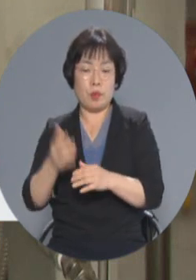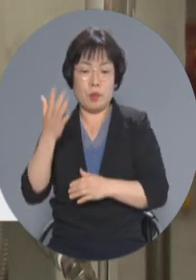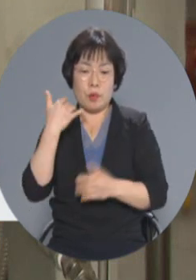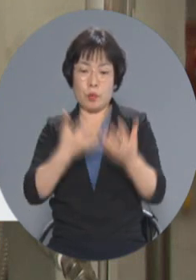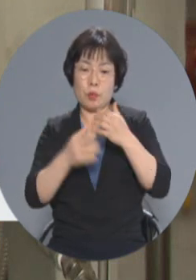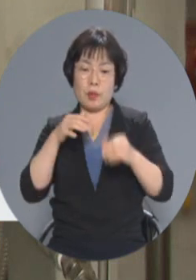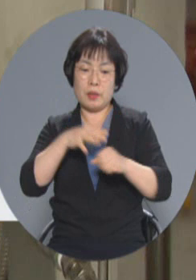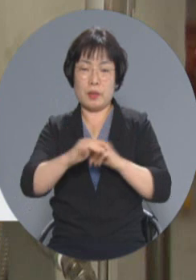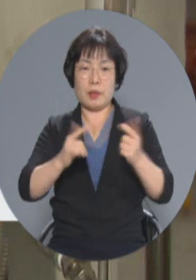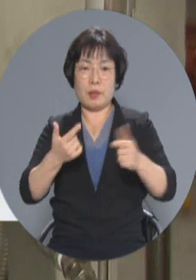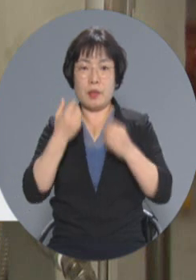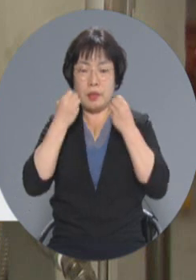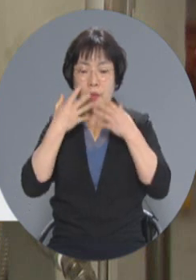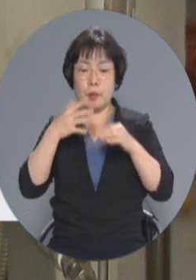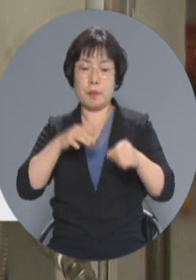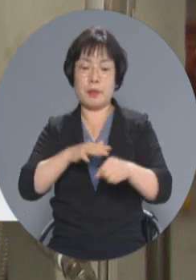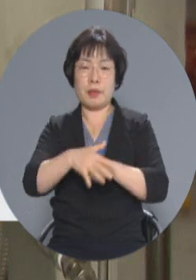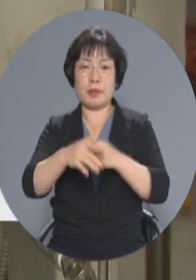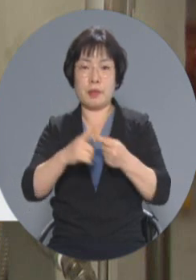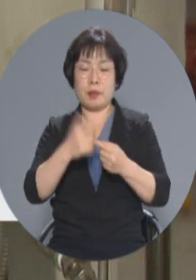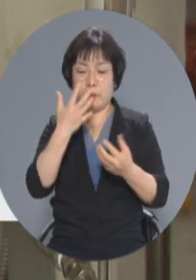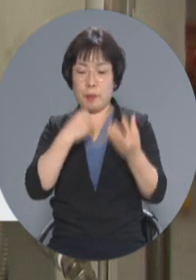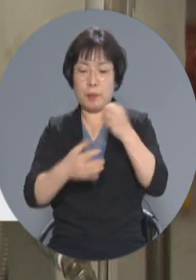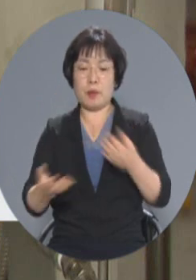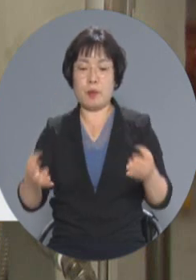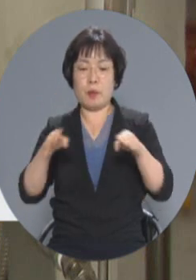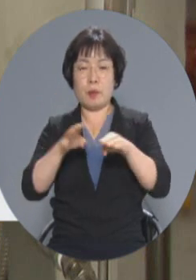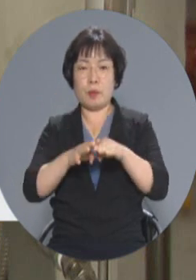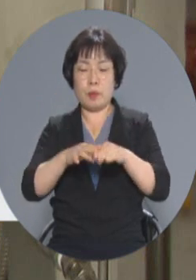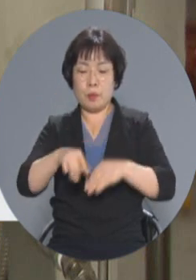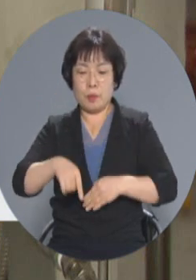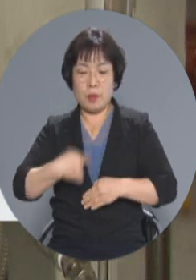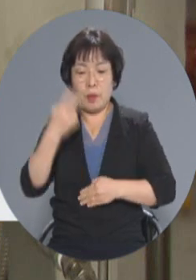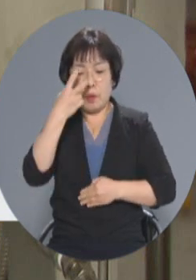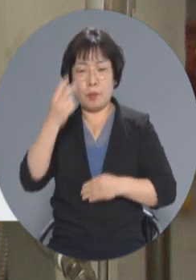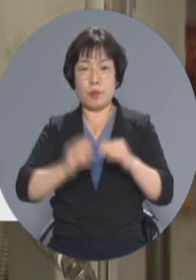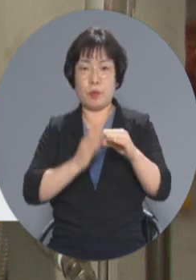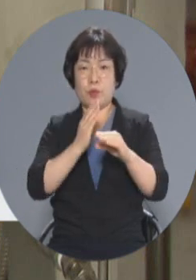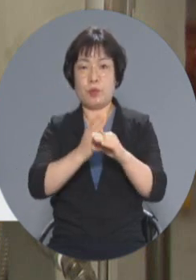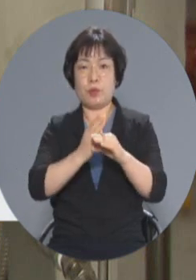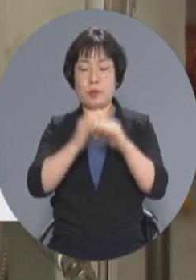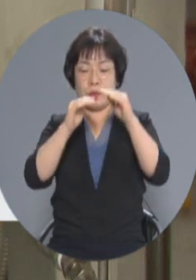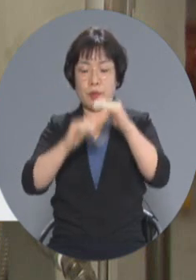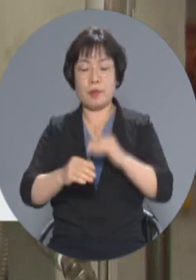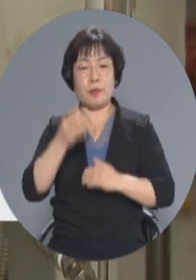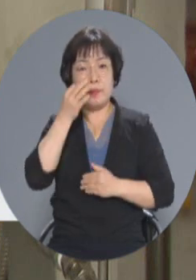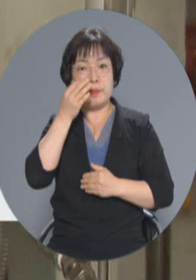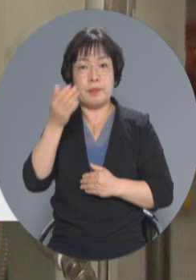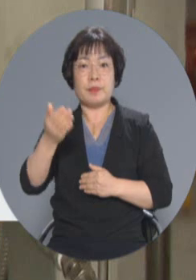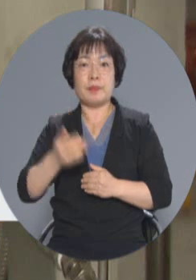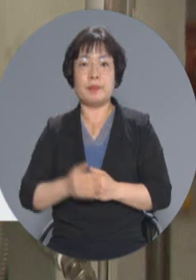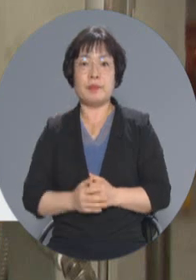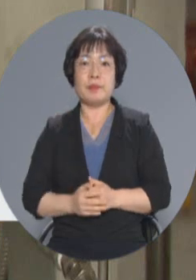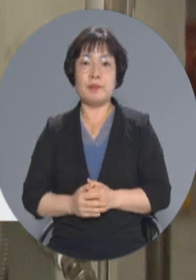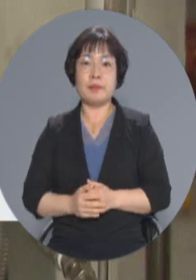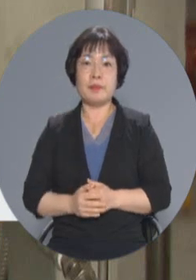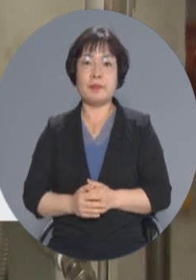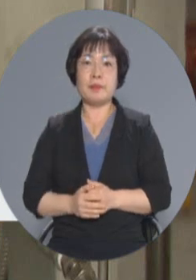소각 방식이 아닌 새로운 형태의 쓰레기 처리 시설을 자체적으로 검토하고 나섰습니다. 문형철 기자가